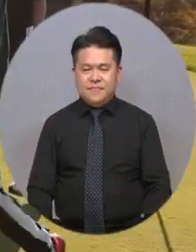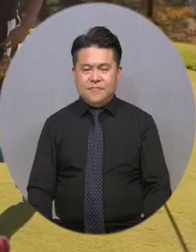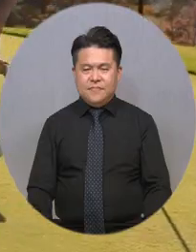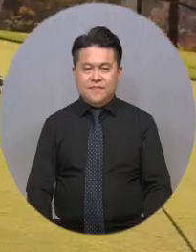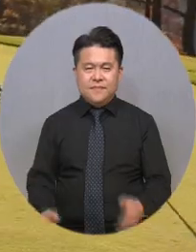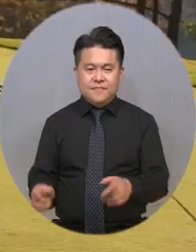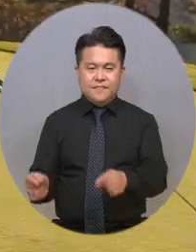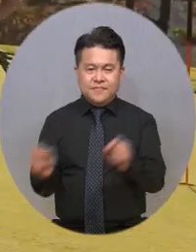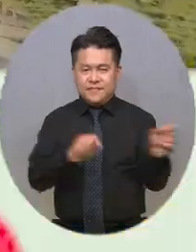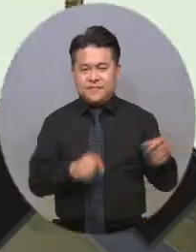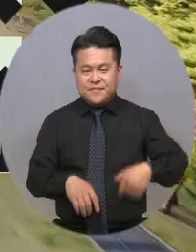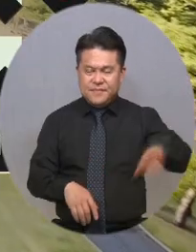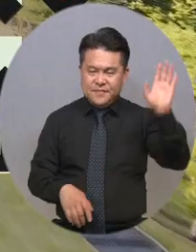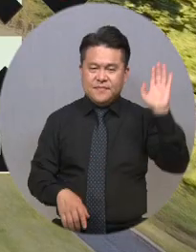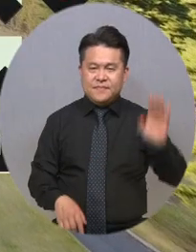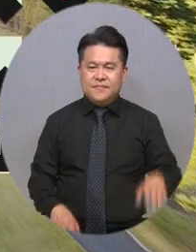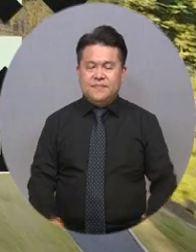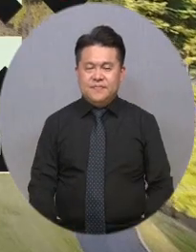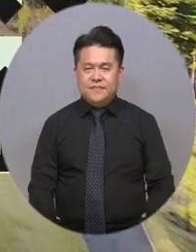명이, 세 명이 파.